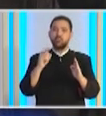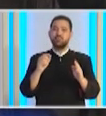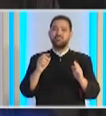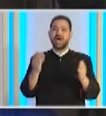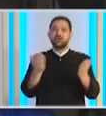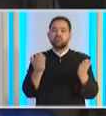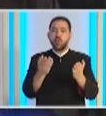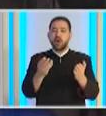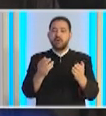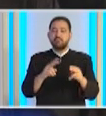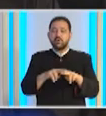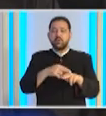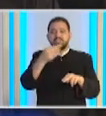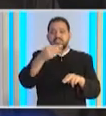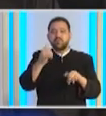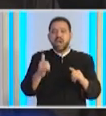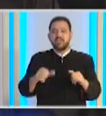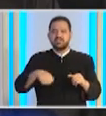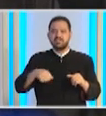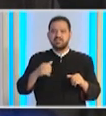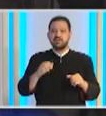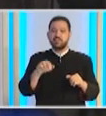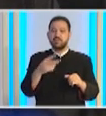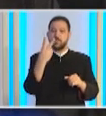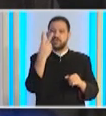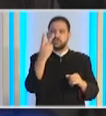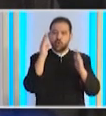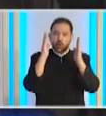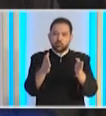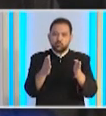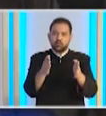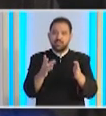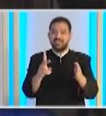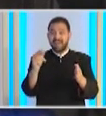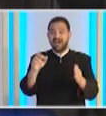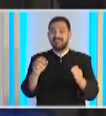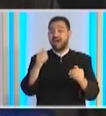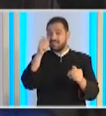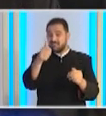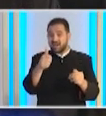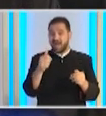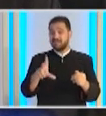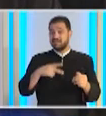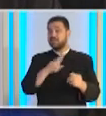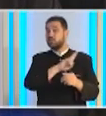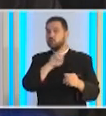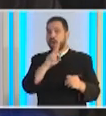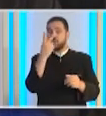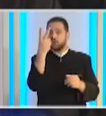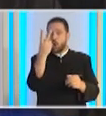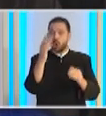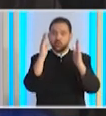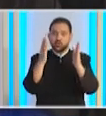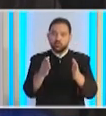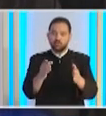astăzi să meargă doar pe aceste două drumuri, dar ele sunt cele două drumuri, drumul școlii și drumul bisericii, adică